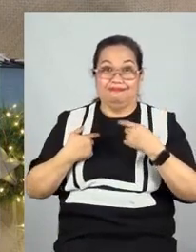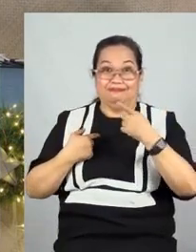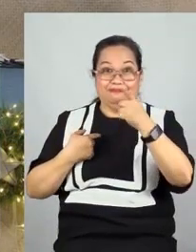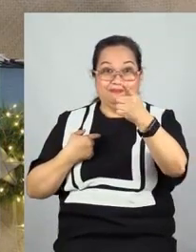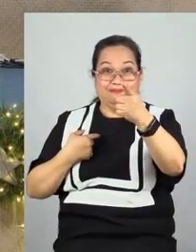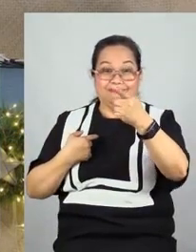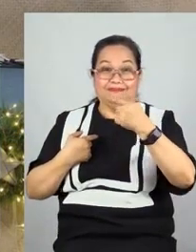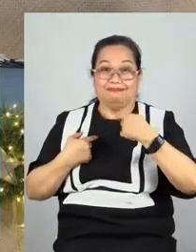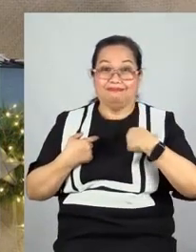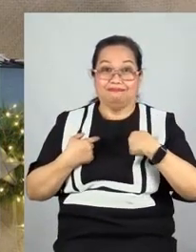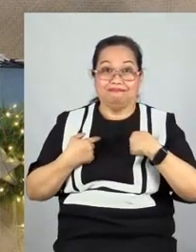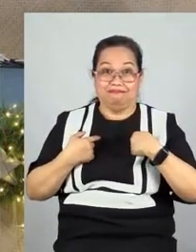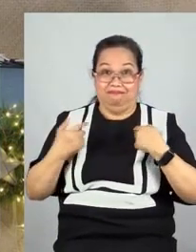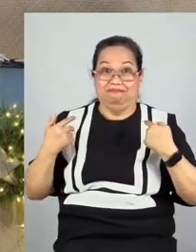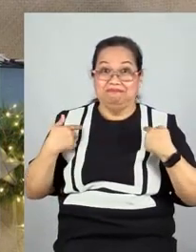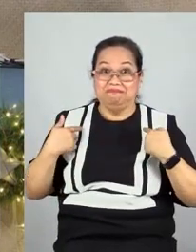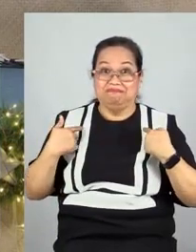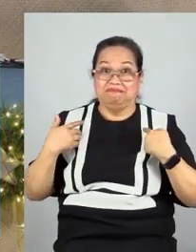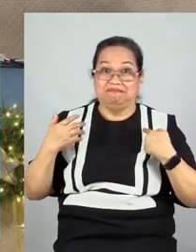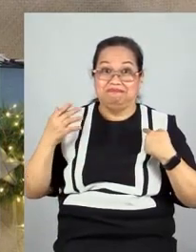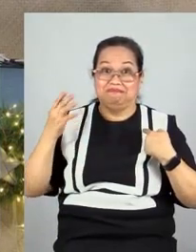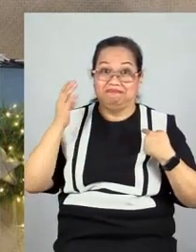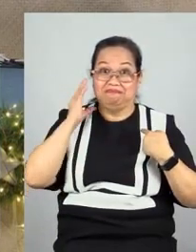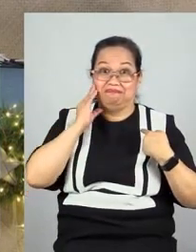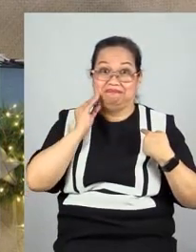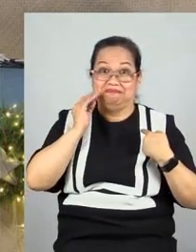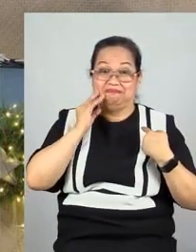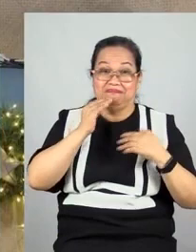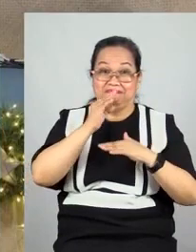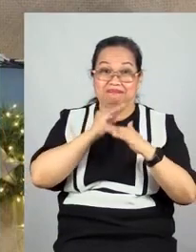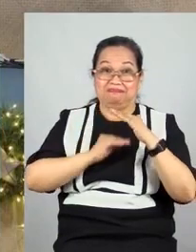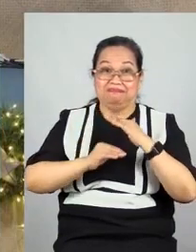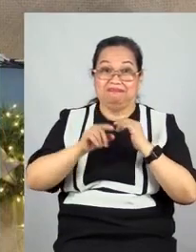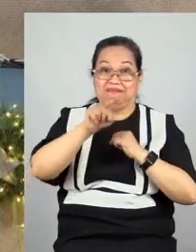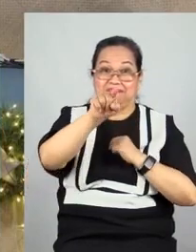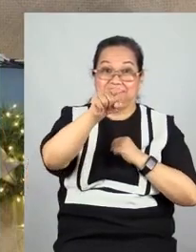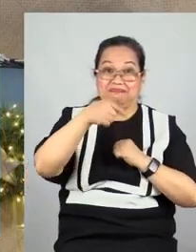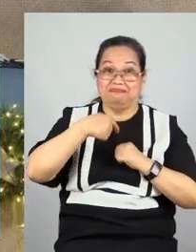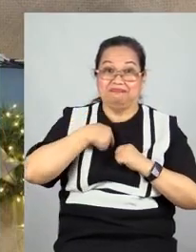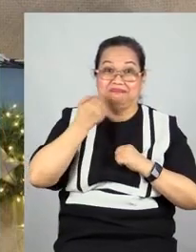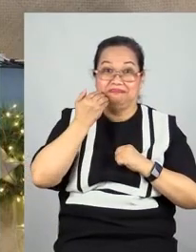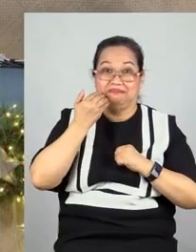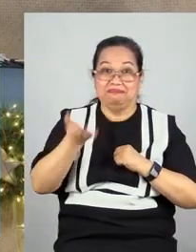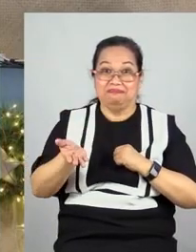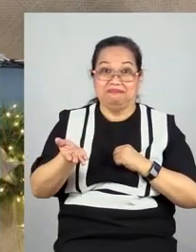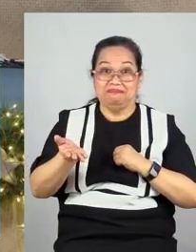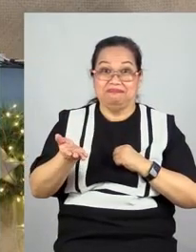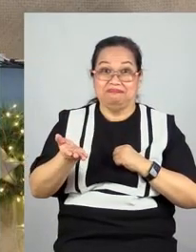ang nagpakumbaba to the extent na tayo ay namatay?